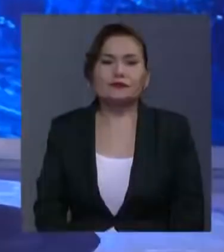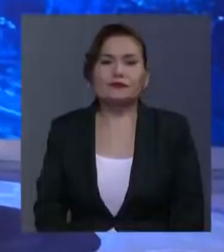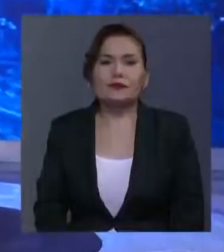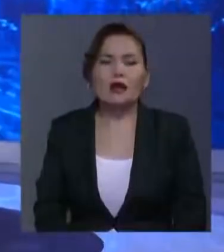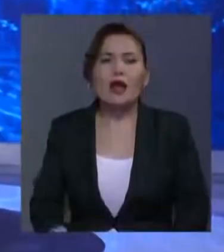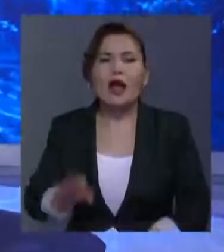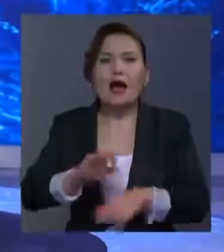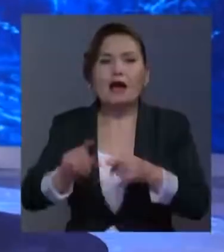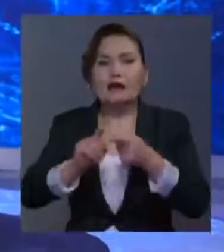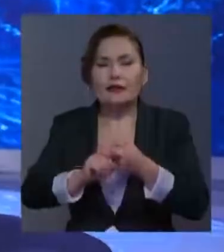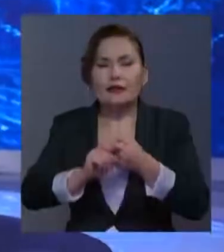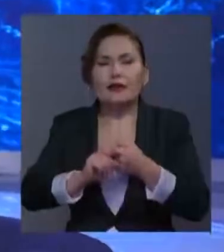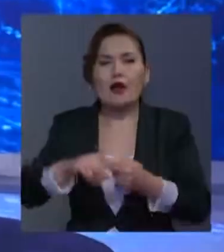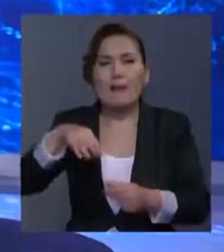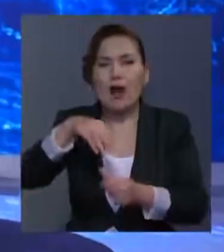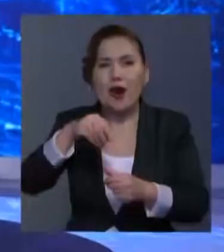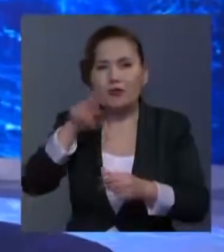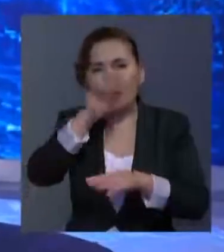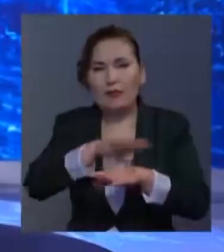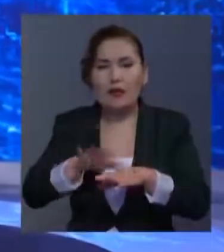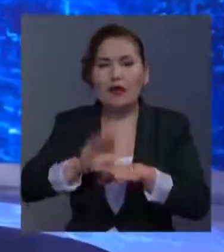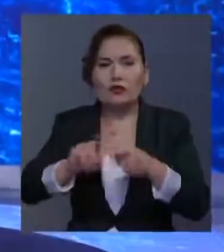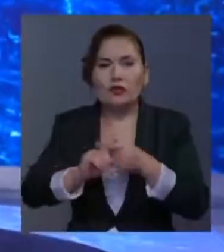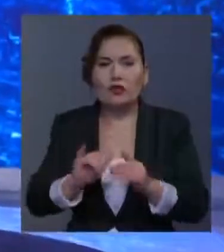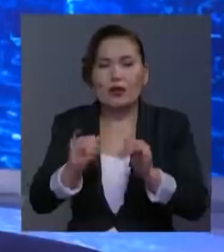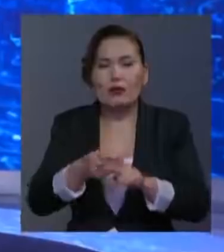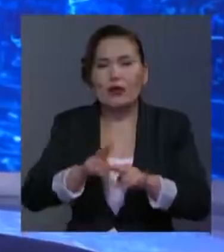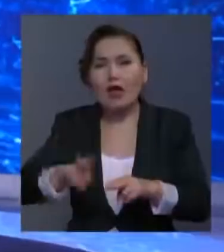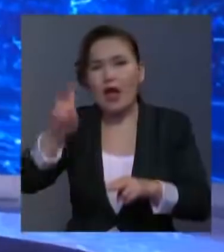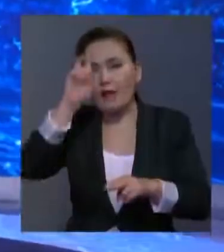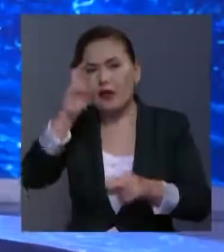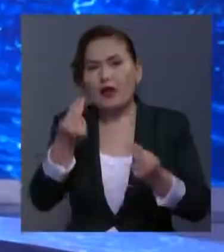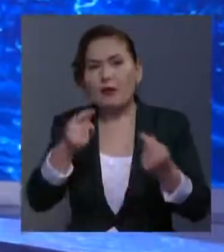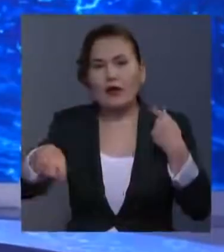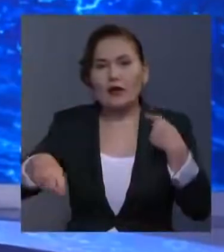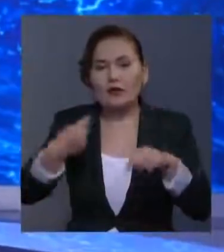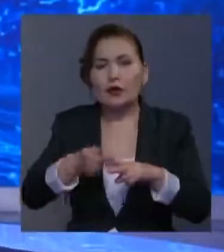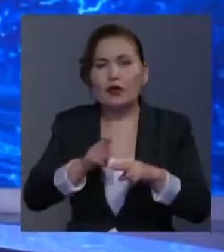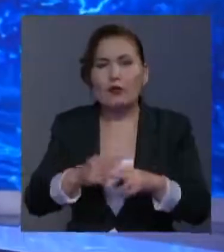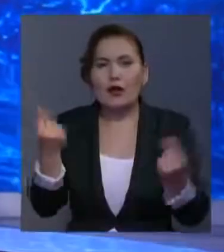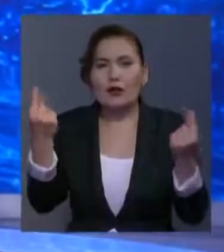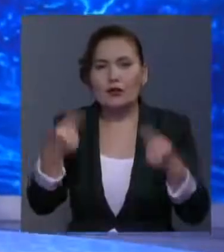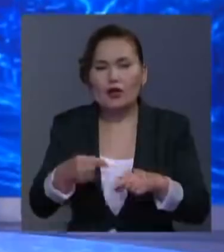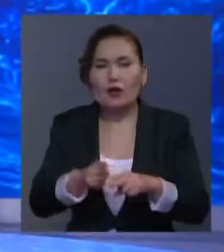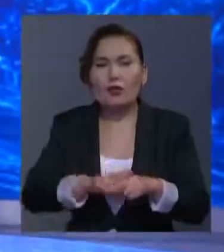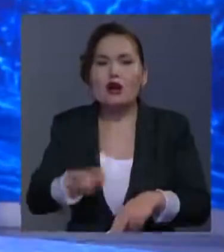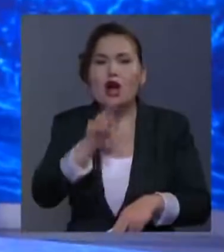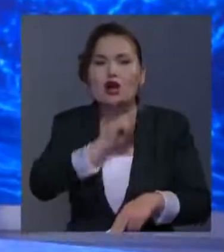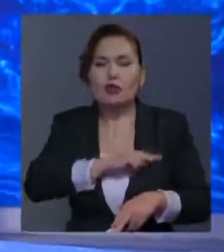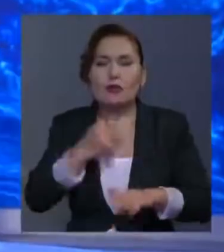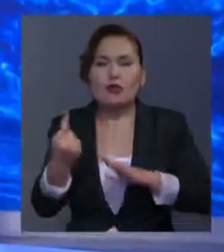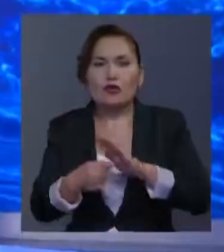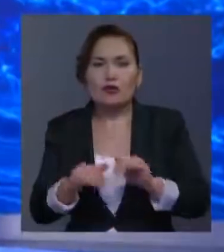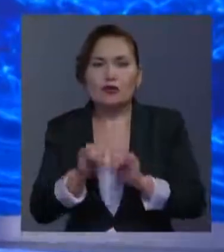Індет Арменияның туризм саласына көп шығын әкелді. Мемлекет қазынасы қомақты кірісінен айырылып, сала қызметкерлері жұмыссыздар қатарын